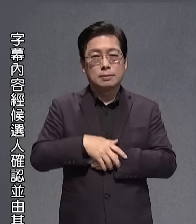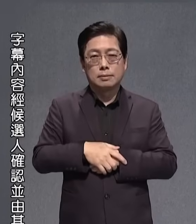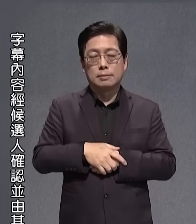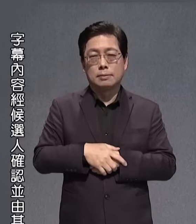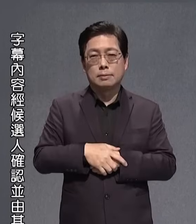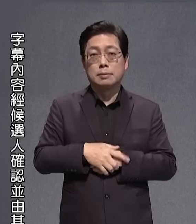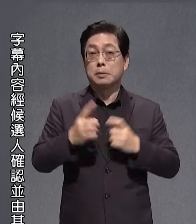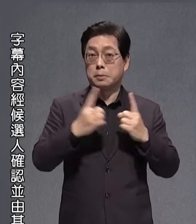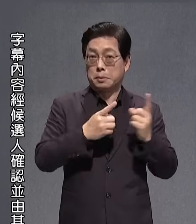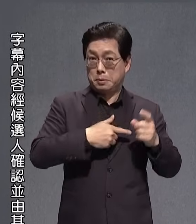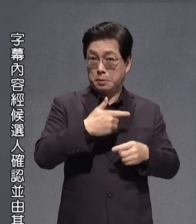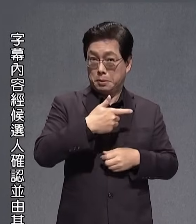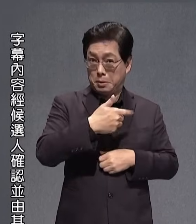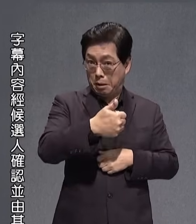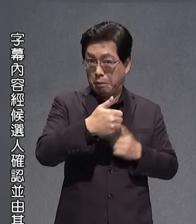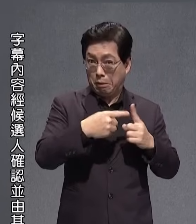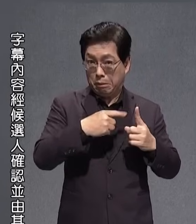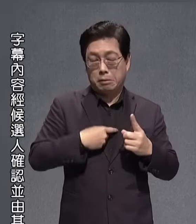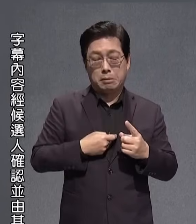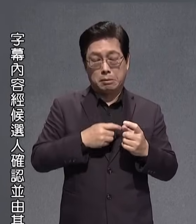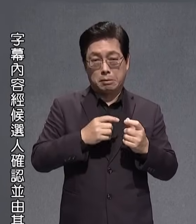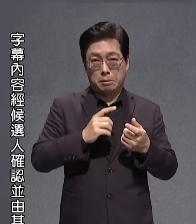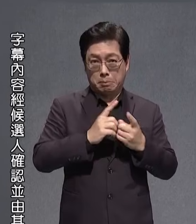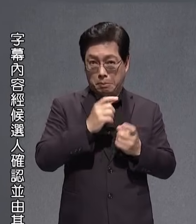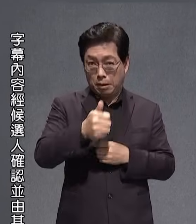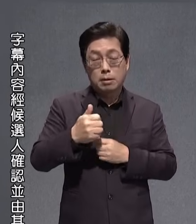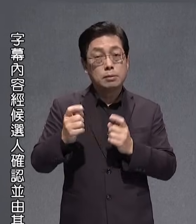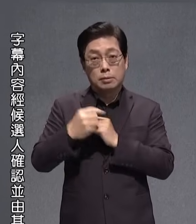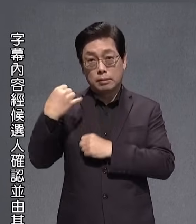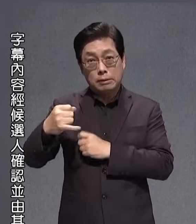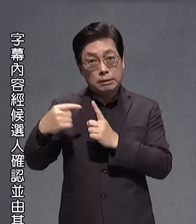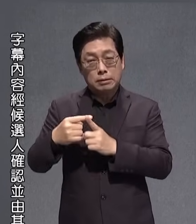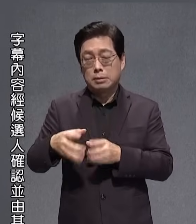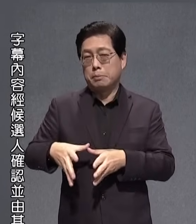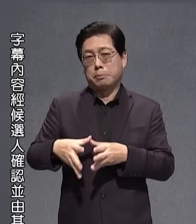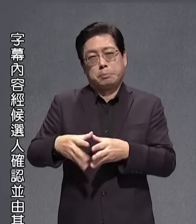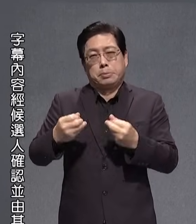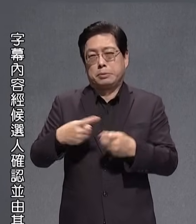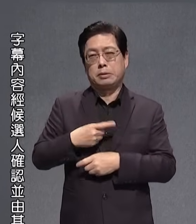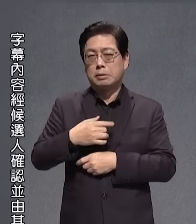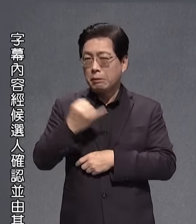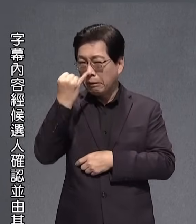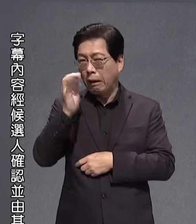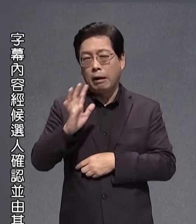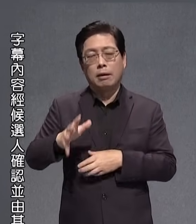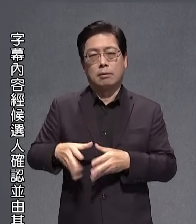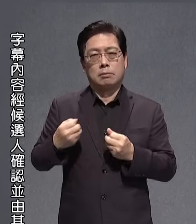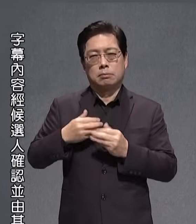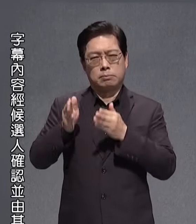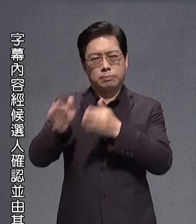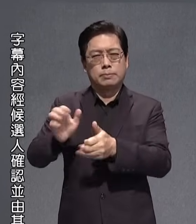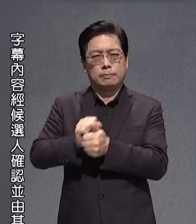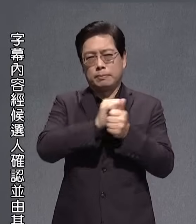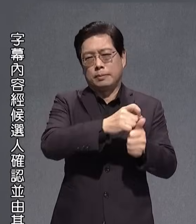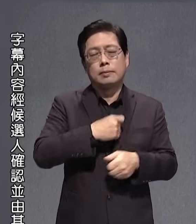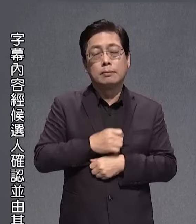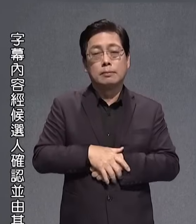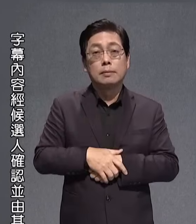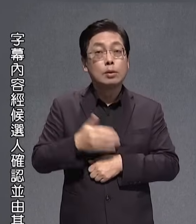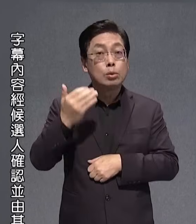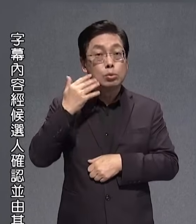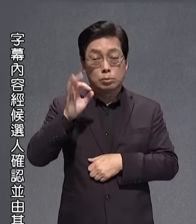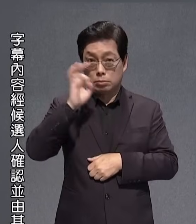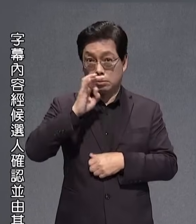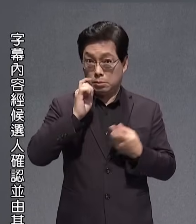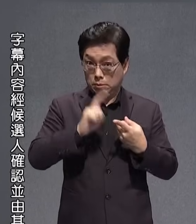对好人较好嘞，对歹人不用客气，该办就办。我们要只要